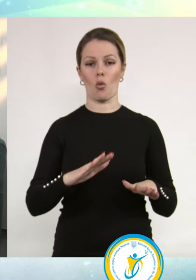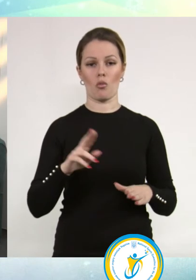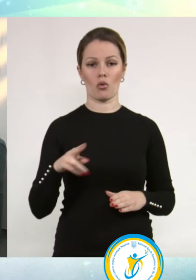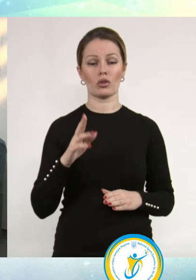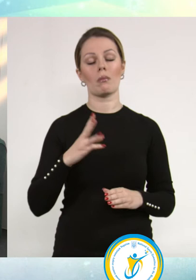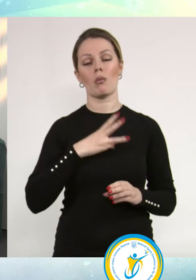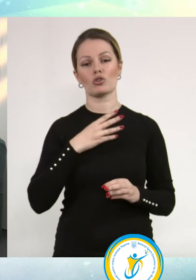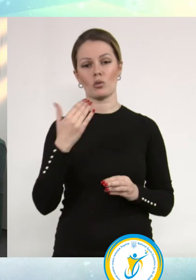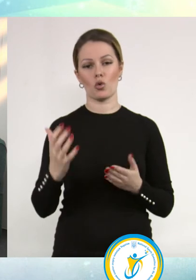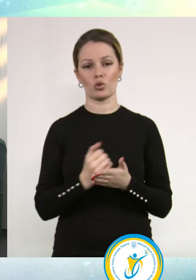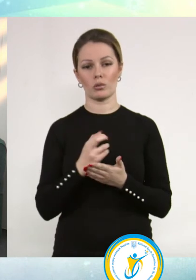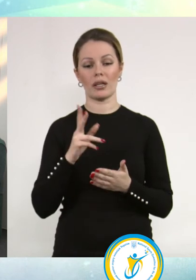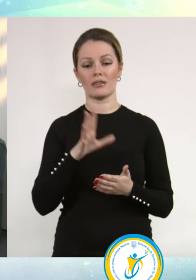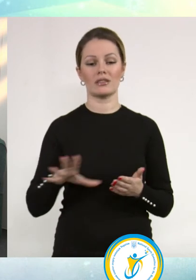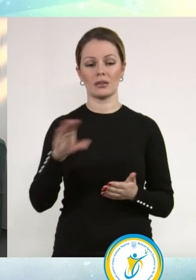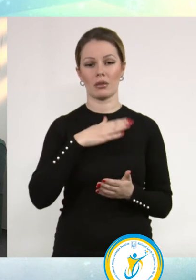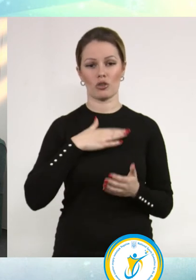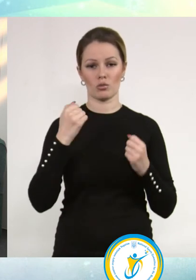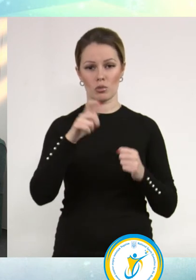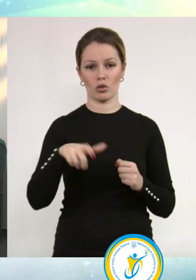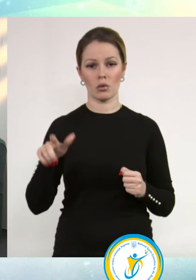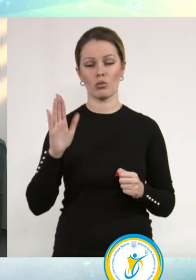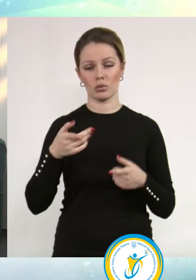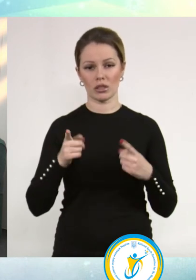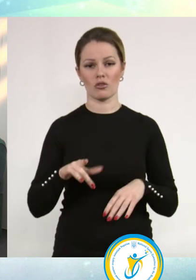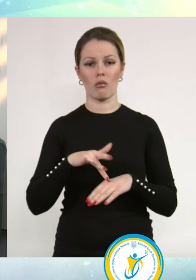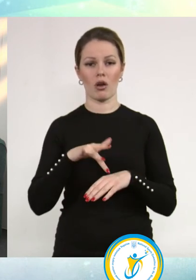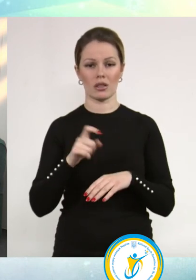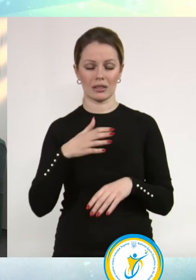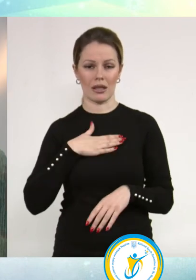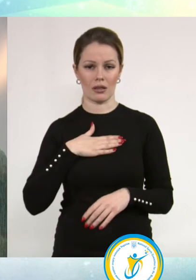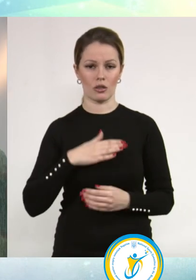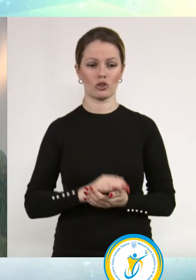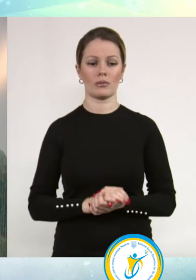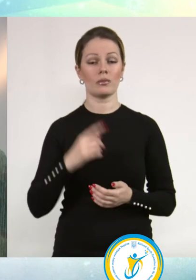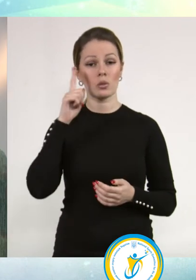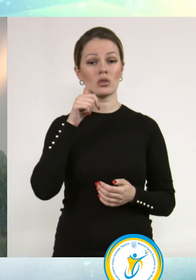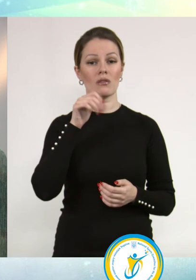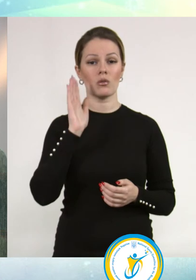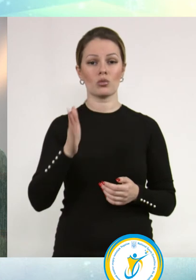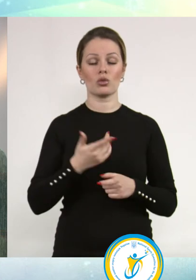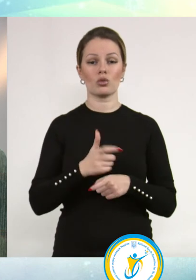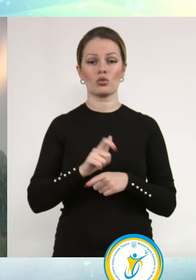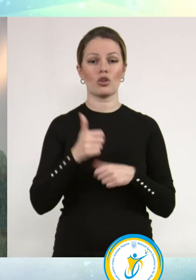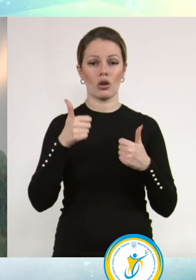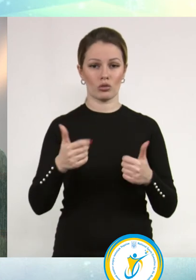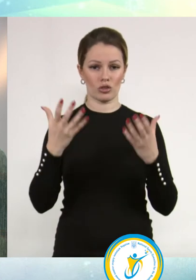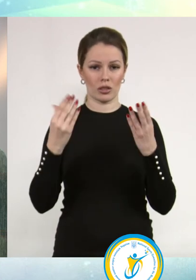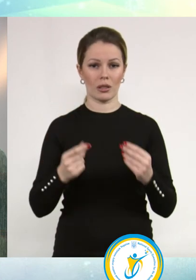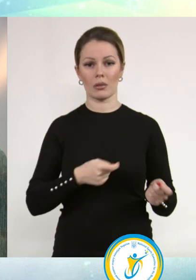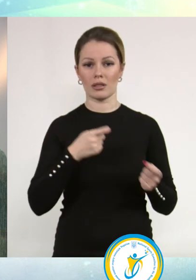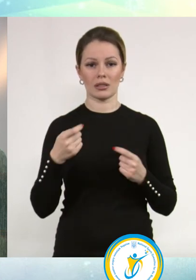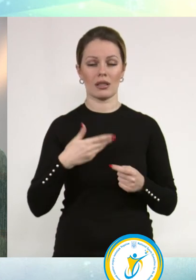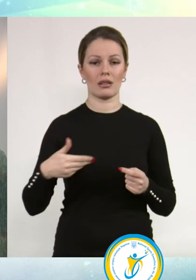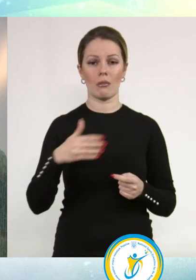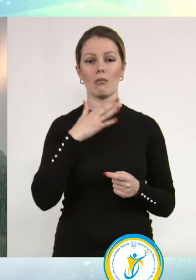йому успіху, як і всім нашим спортсменам. І дійсно будемо вболівати за наших. Я думаю, що завтра буде дуже хороший день і